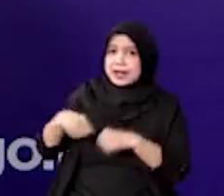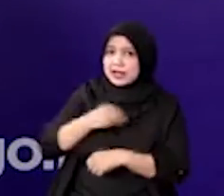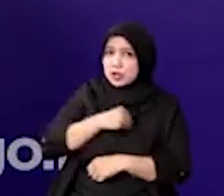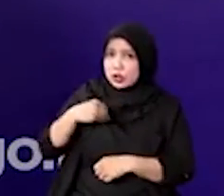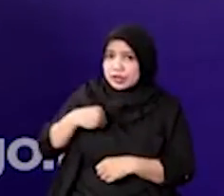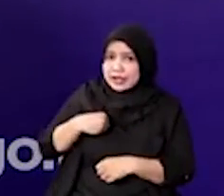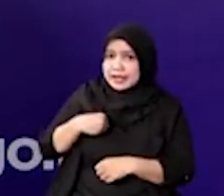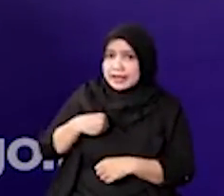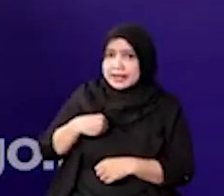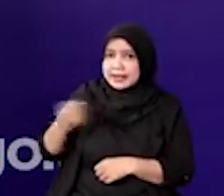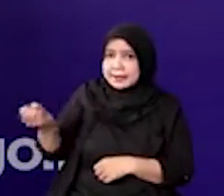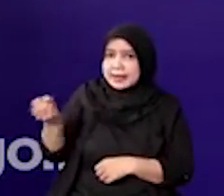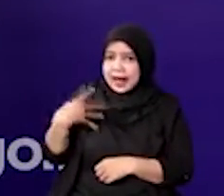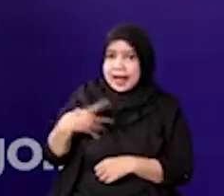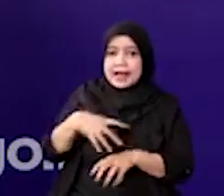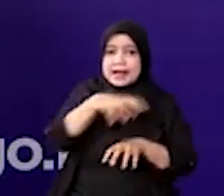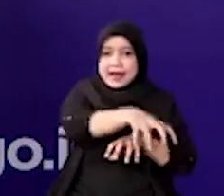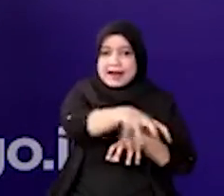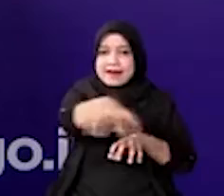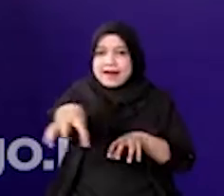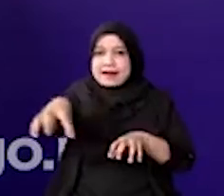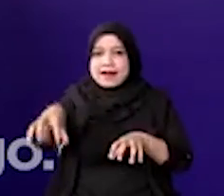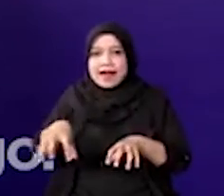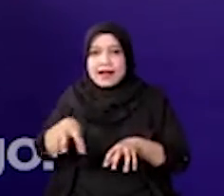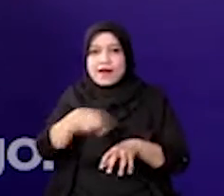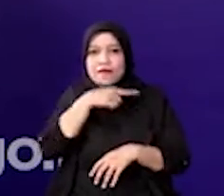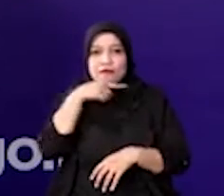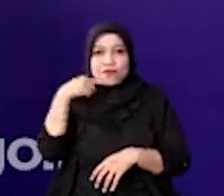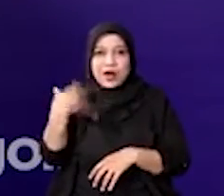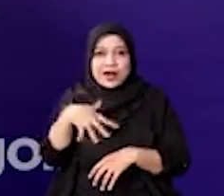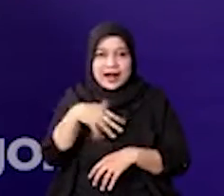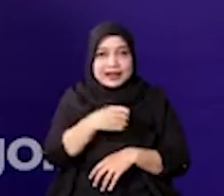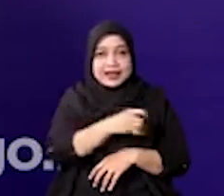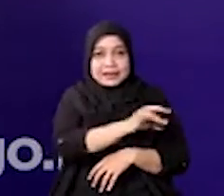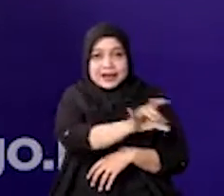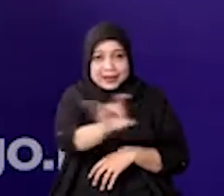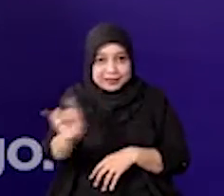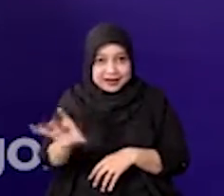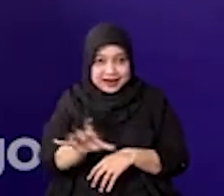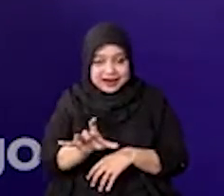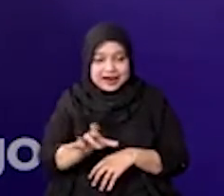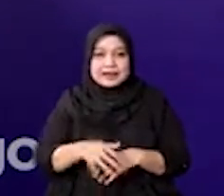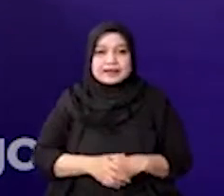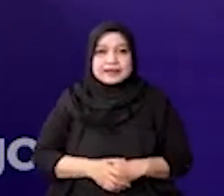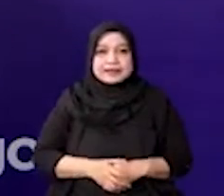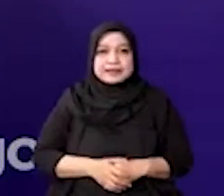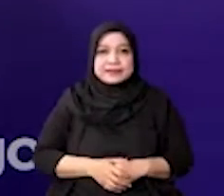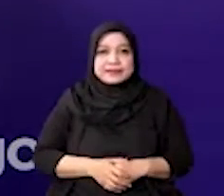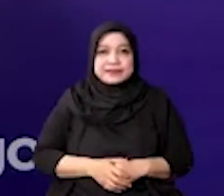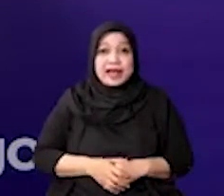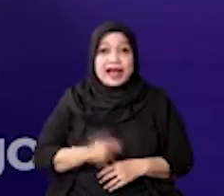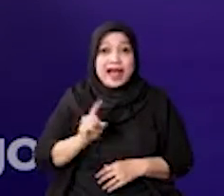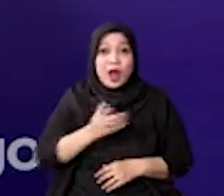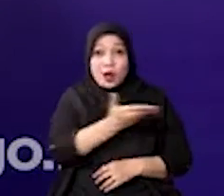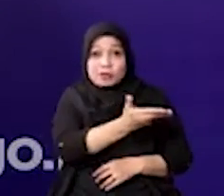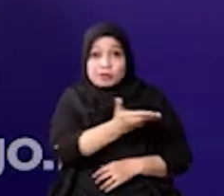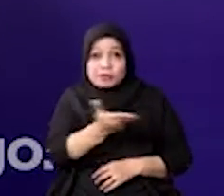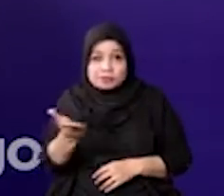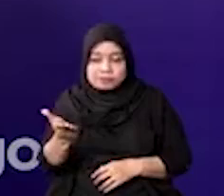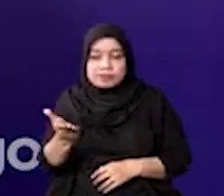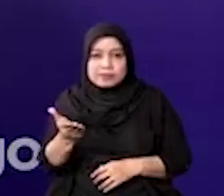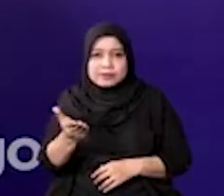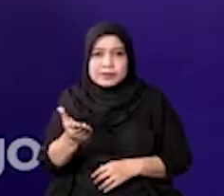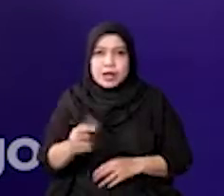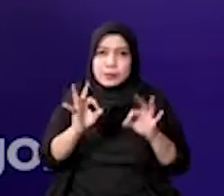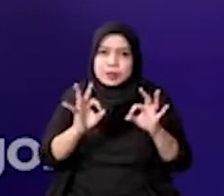ada zona-zona ya Pak ya kalau memang ini kita sebagai orang yang punya pendidikan yang beragama terutama